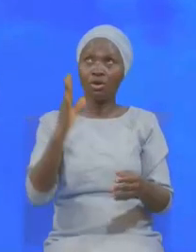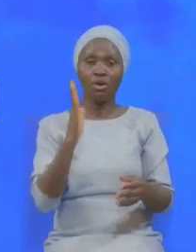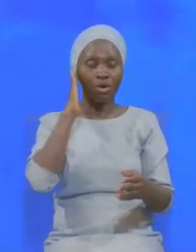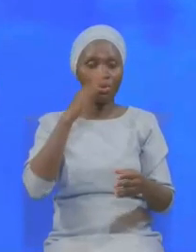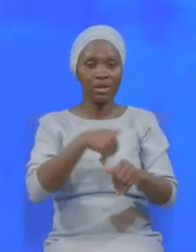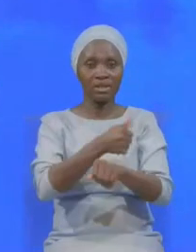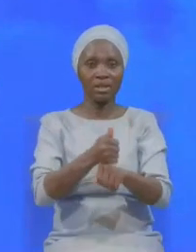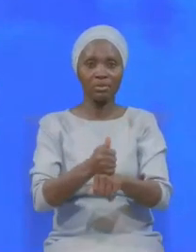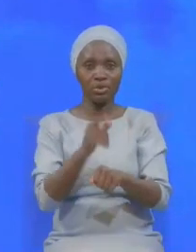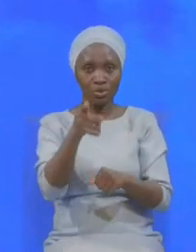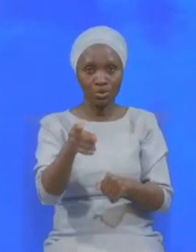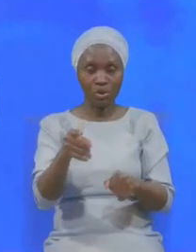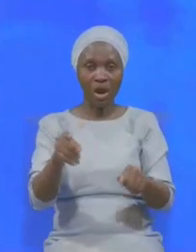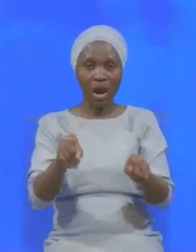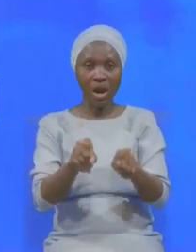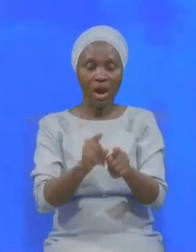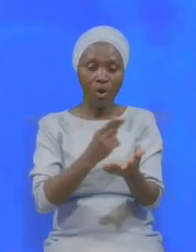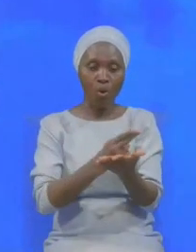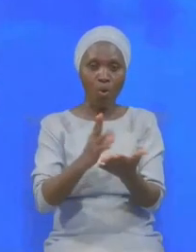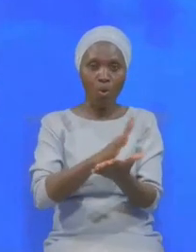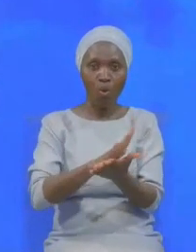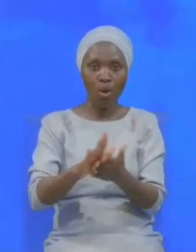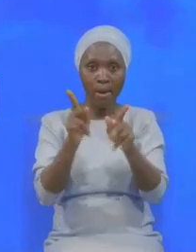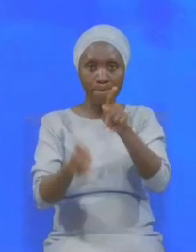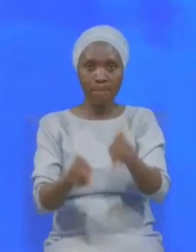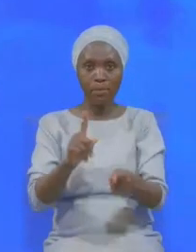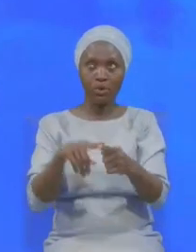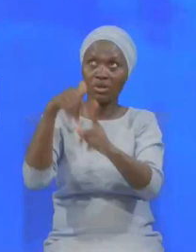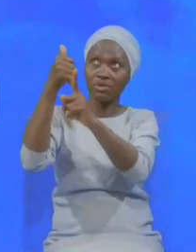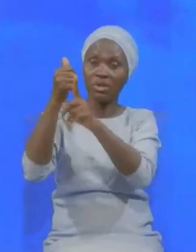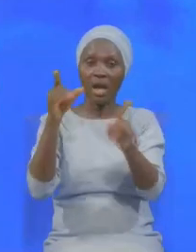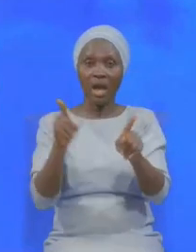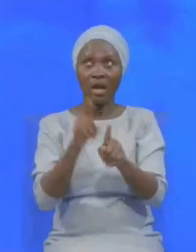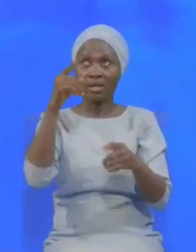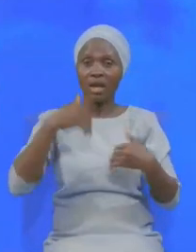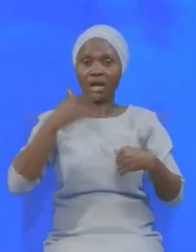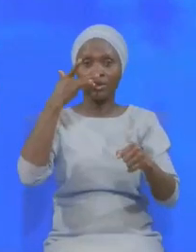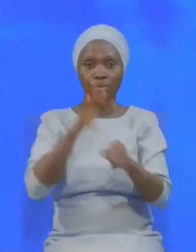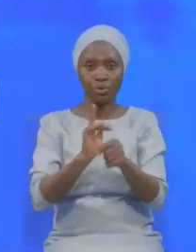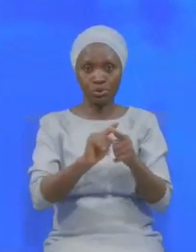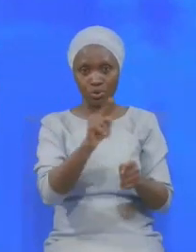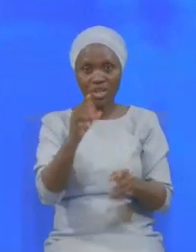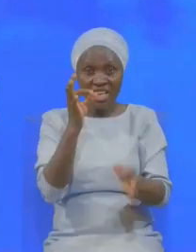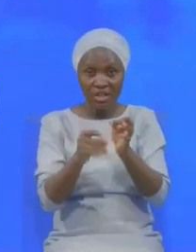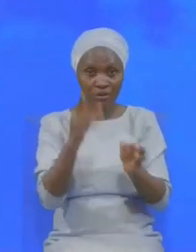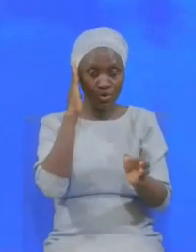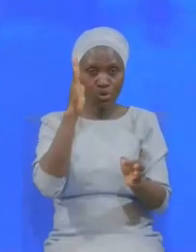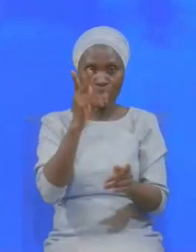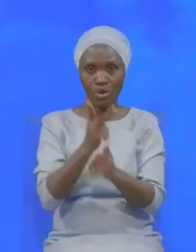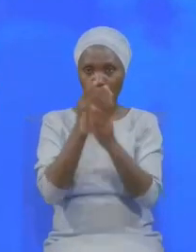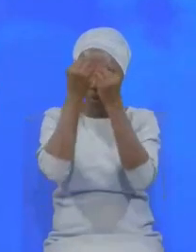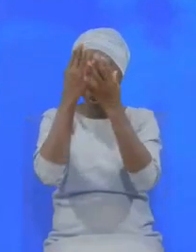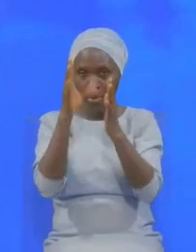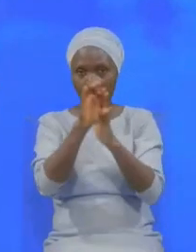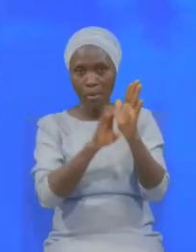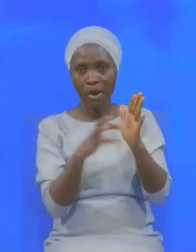saint, comme il te l'a juré, lorsque tu observeras les commandements de l'Éternel,